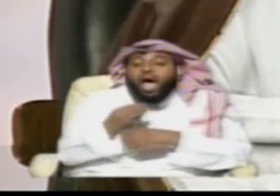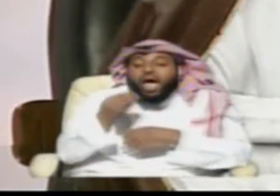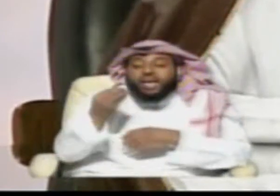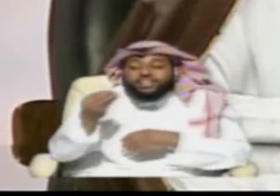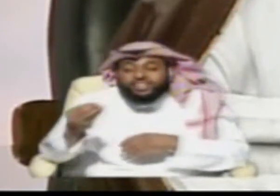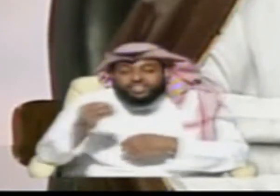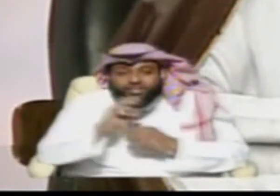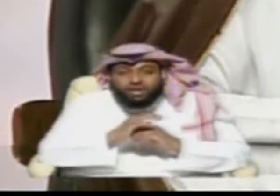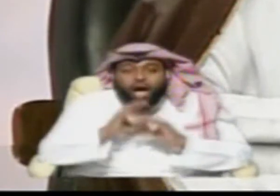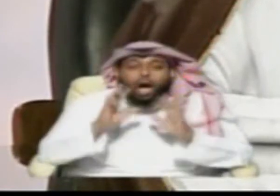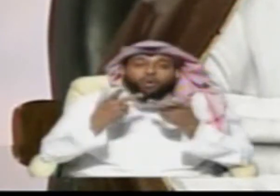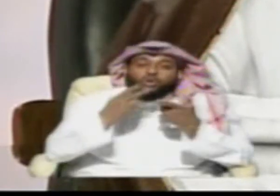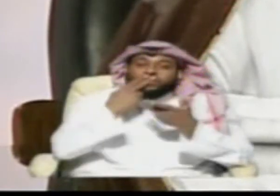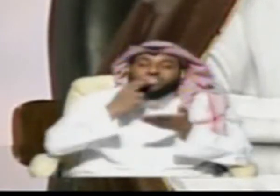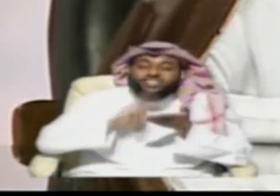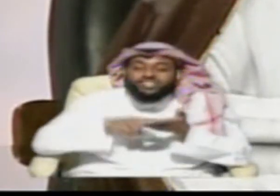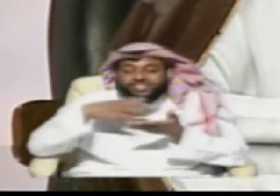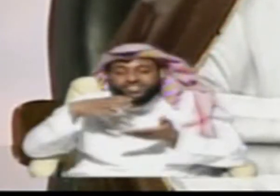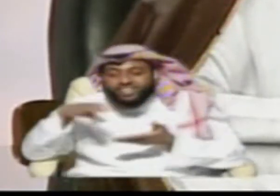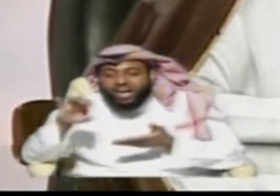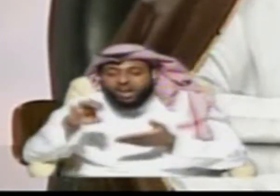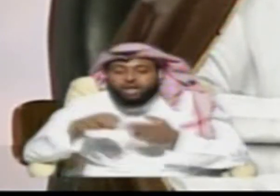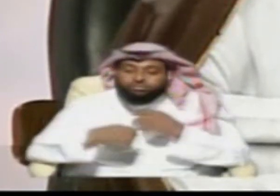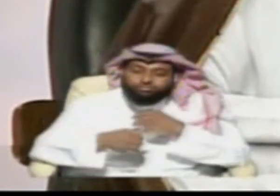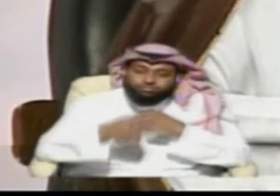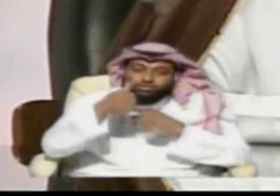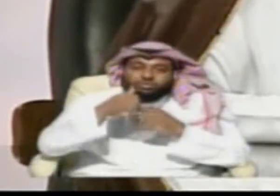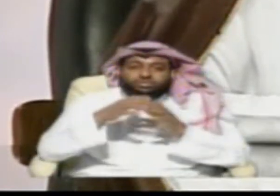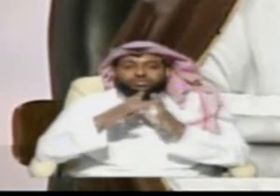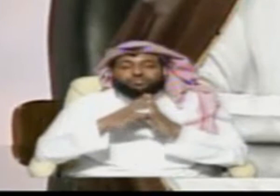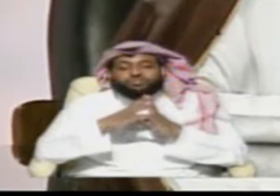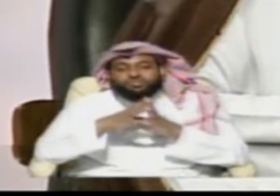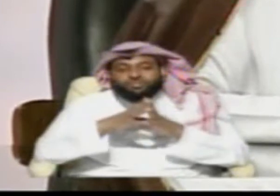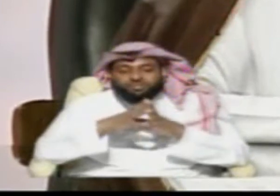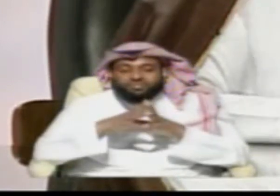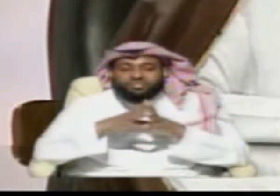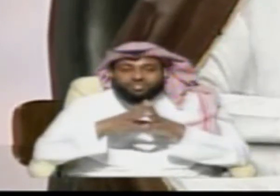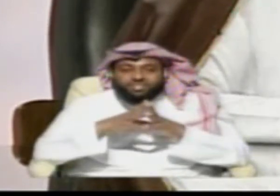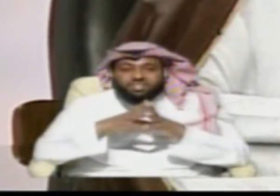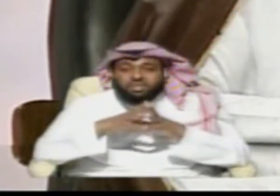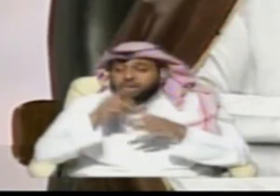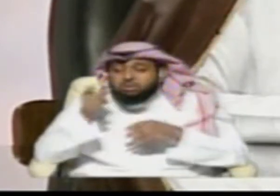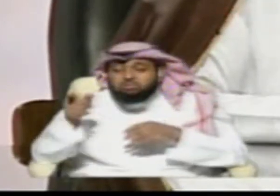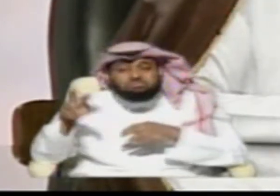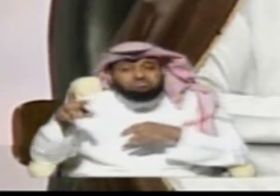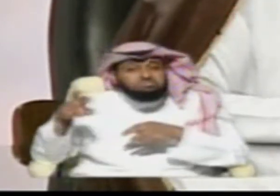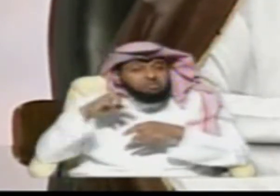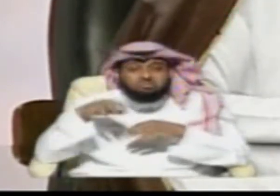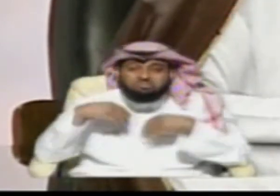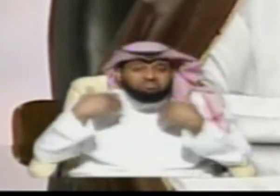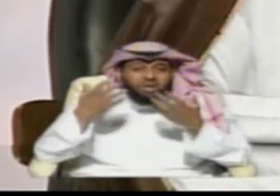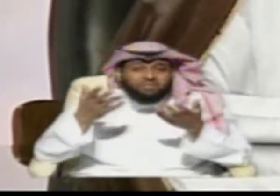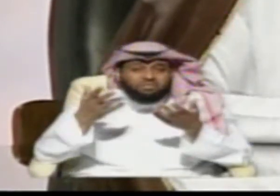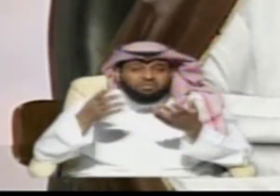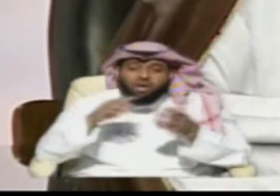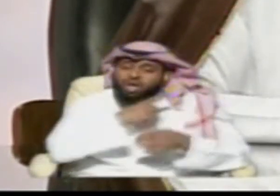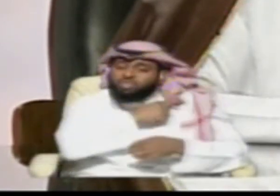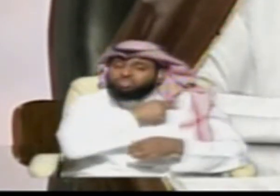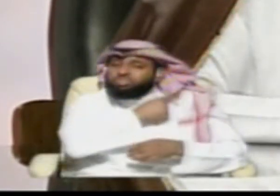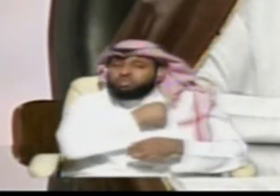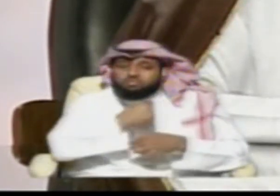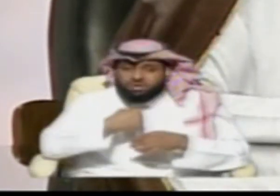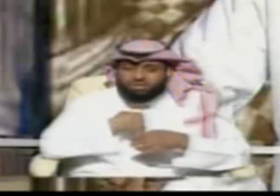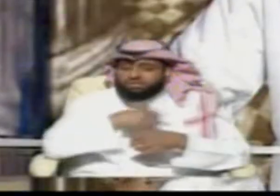رسالة، كل هذا مما يتحقق به الوصل، فإذا ما استجابوا نعم ليس عليك شيء.